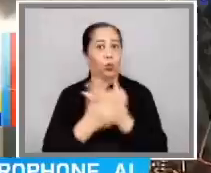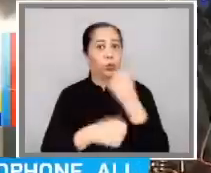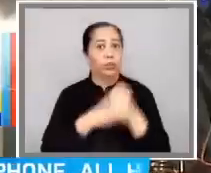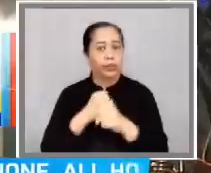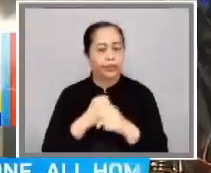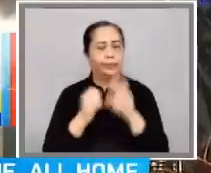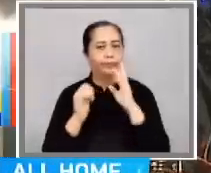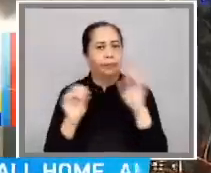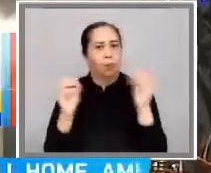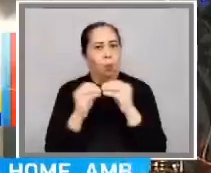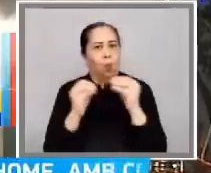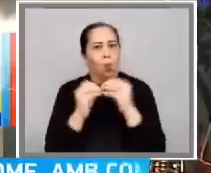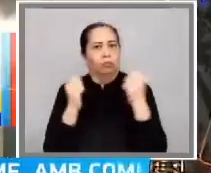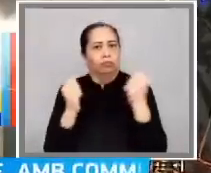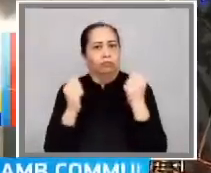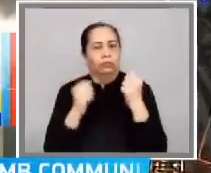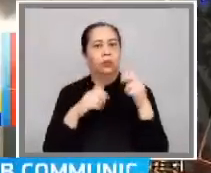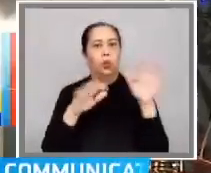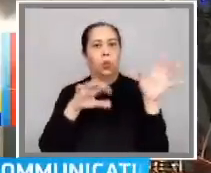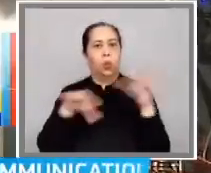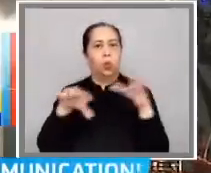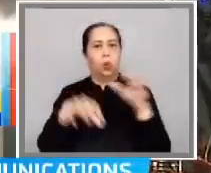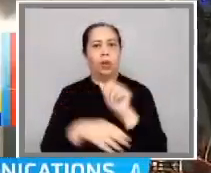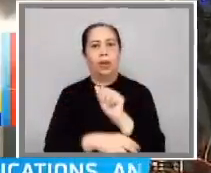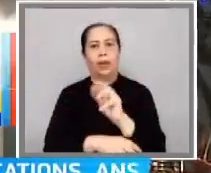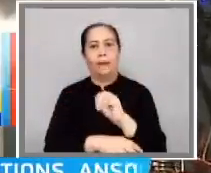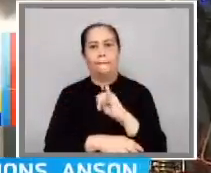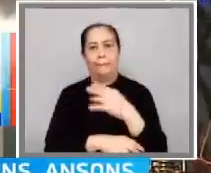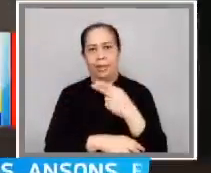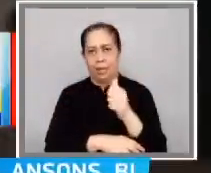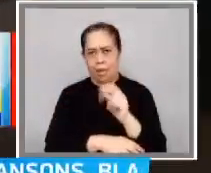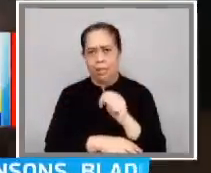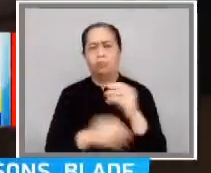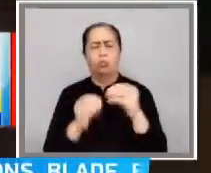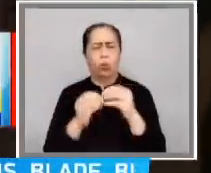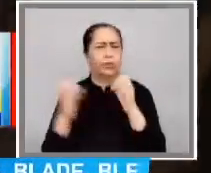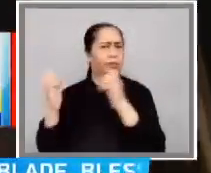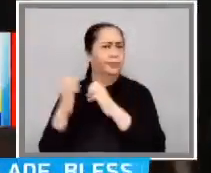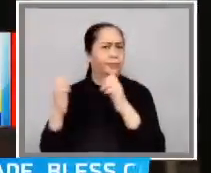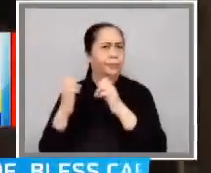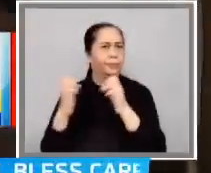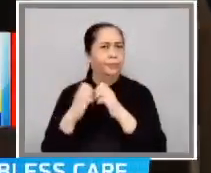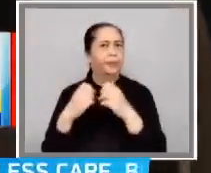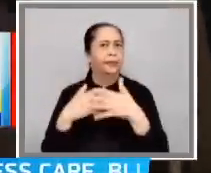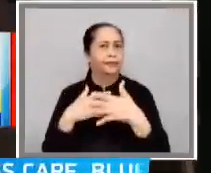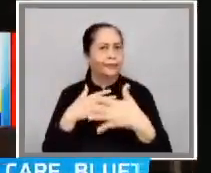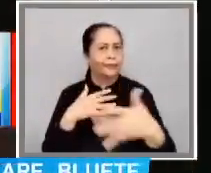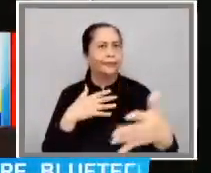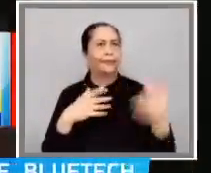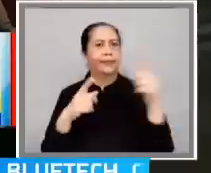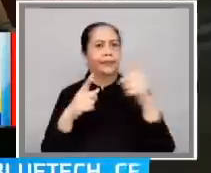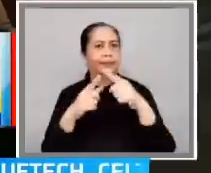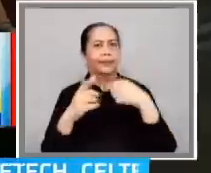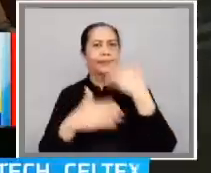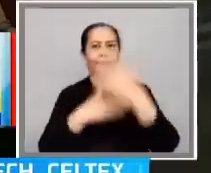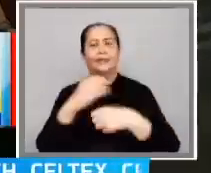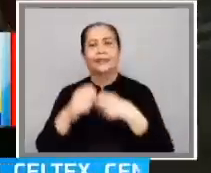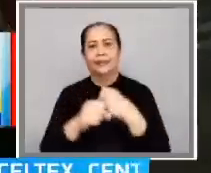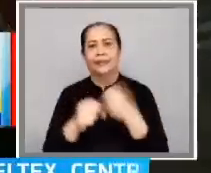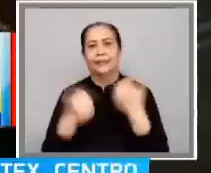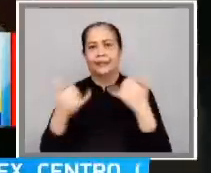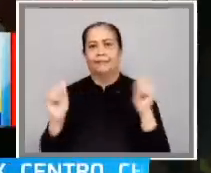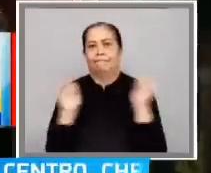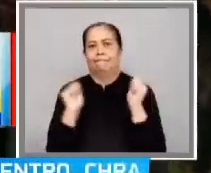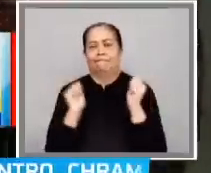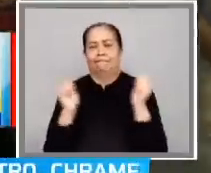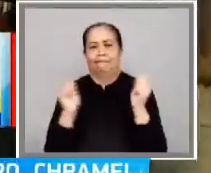mas malakas po yung pagbugso ng hangin kamihan. So aasahan pa po natin na sa possible sa hanggang next year na magiging malamig po yung panahon